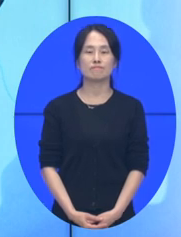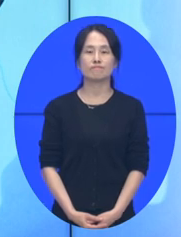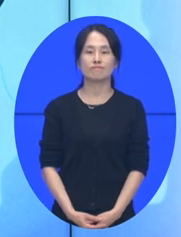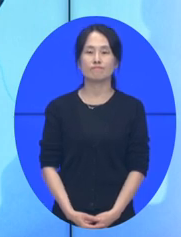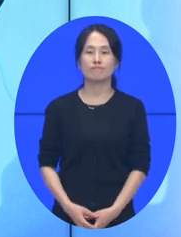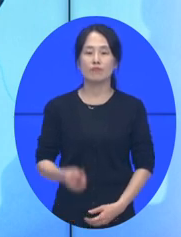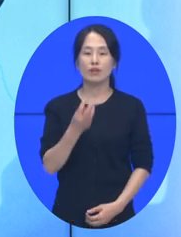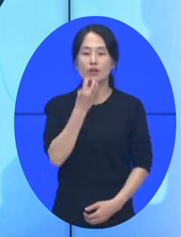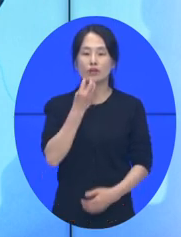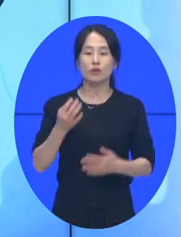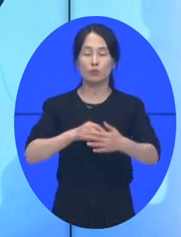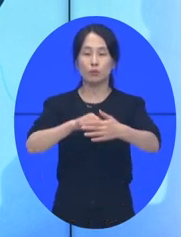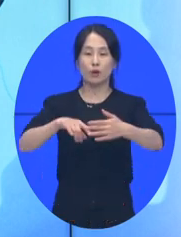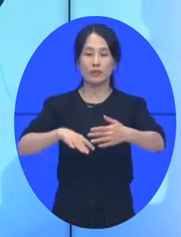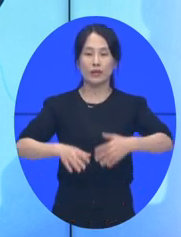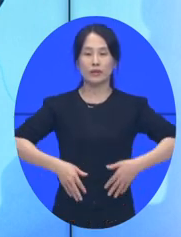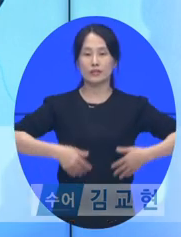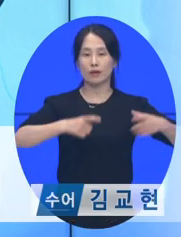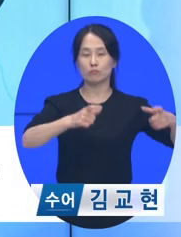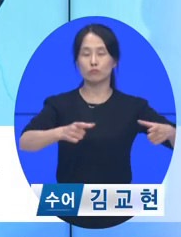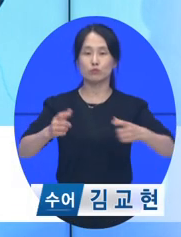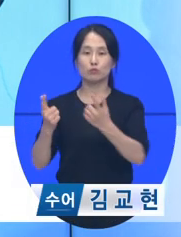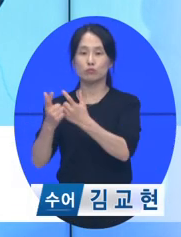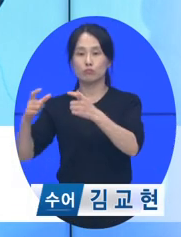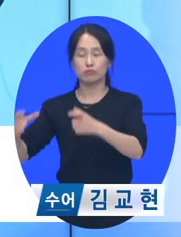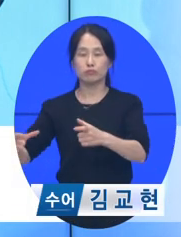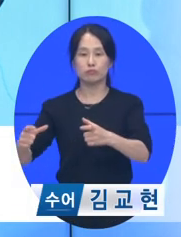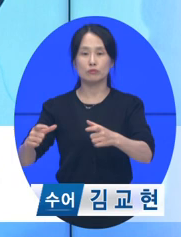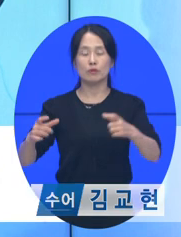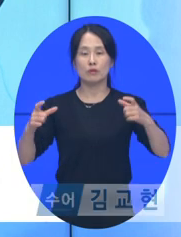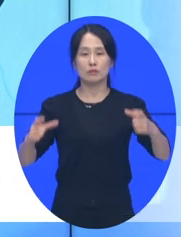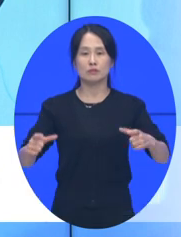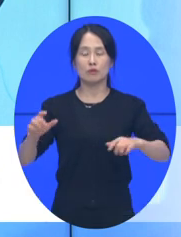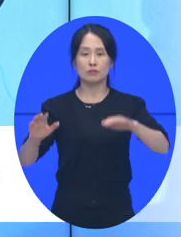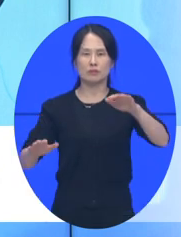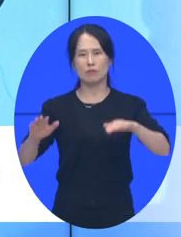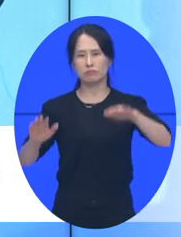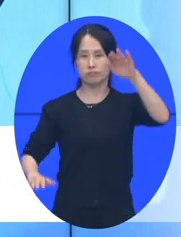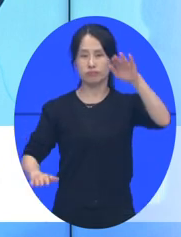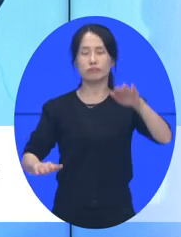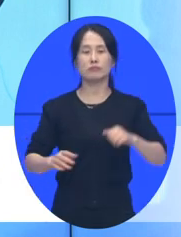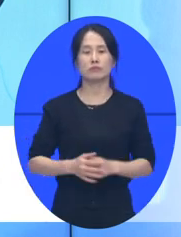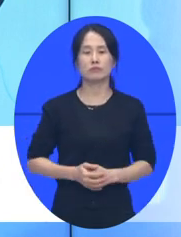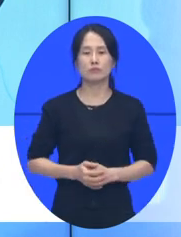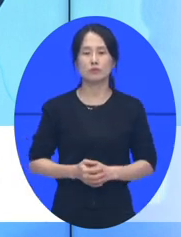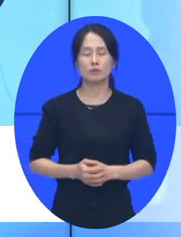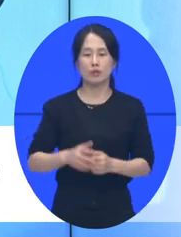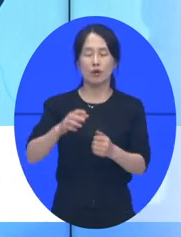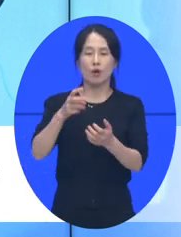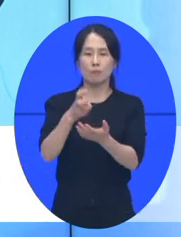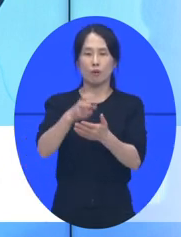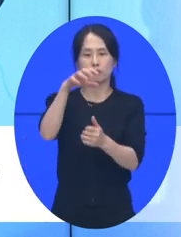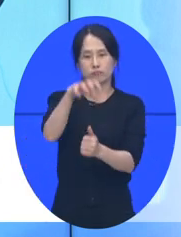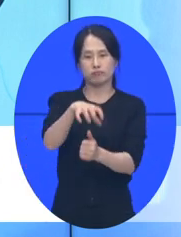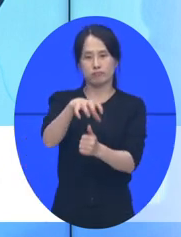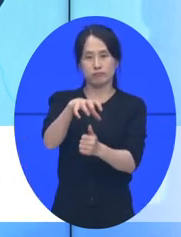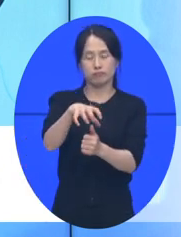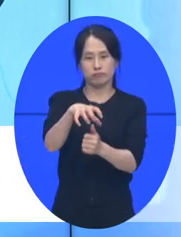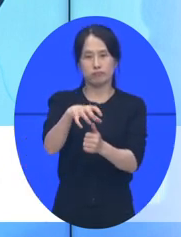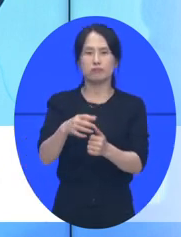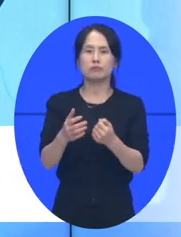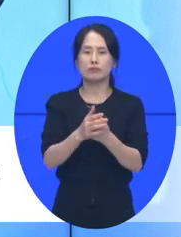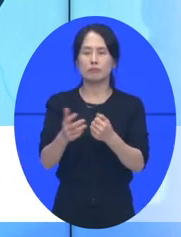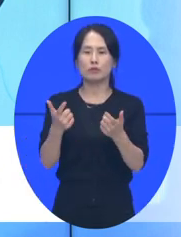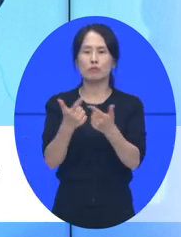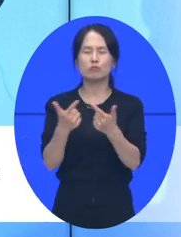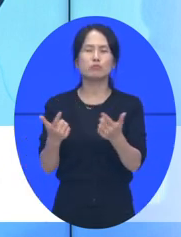경기도 안에서도 남부 지역과 북부 지역의 격차는 점점 더 벌어지고 있습니다. 각종 규제에 발목이 잡힌 북부 지역의 발전을